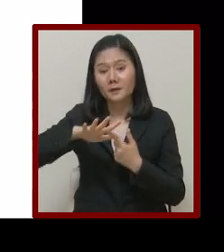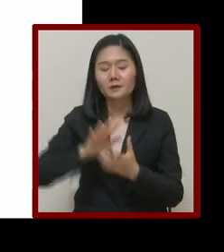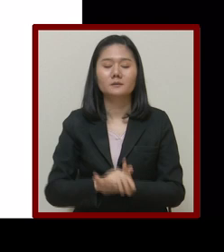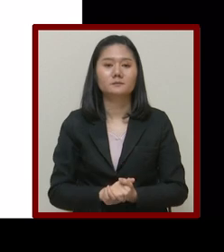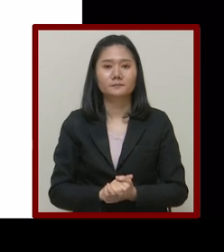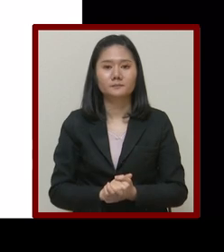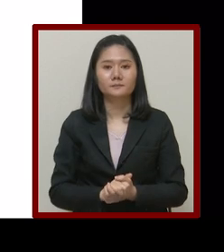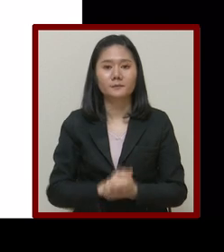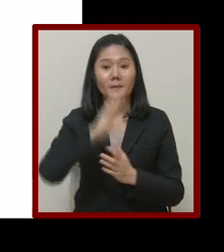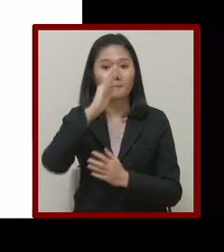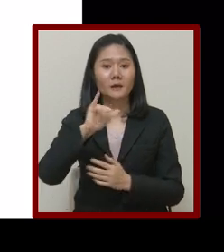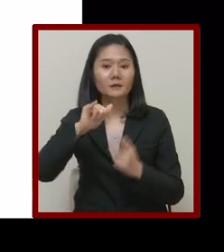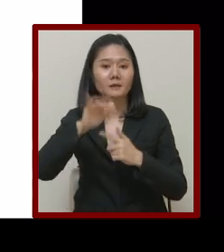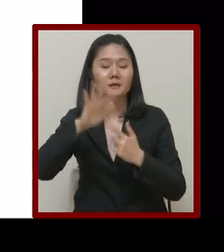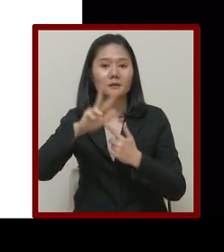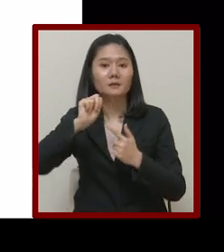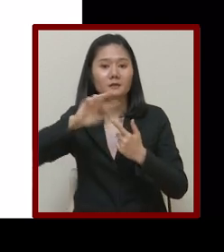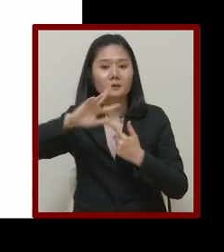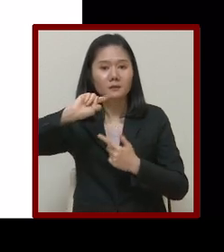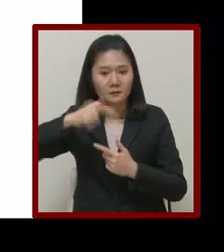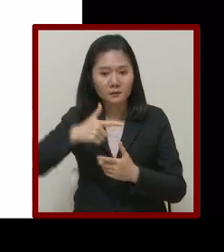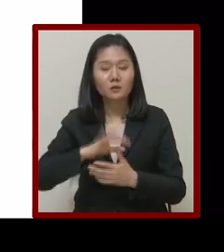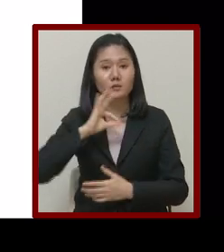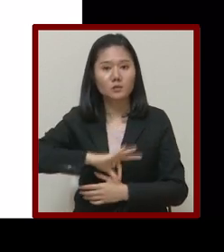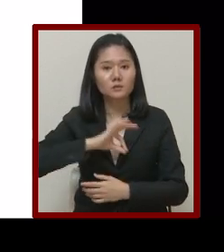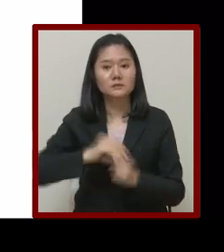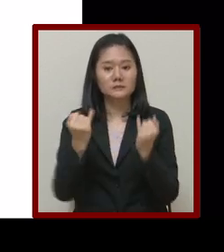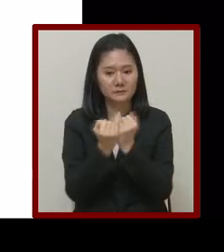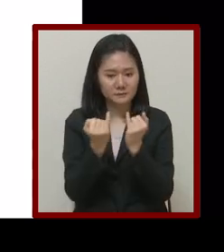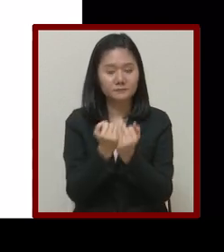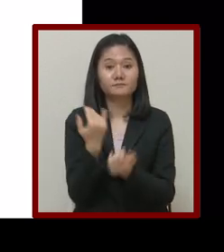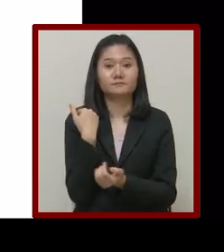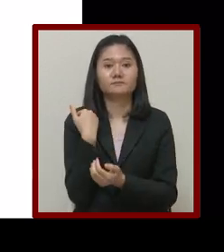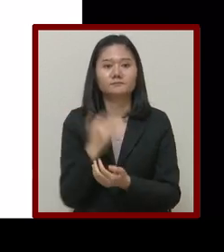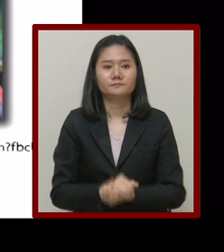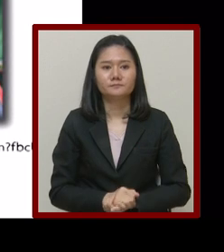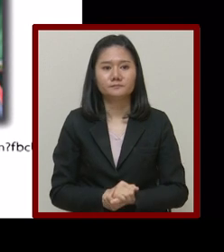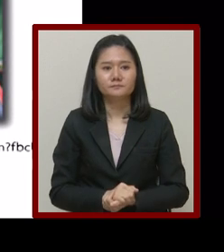แล้วก็ใบย่านางนี้เรารู้สึกว่าจะคุ้นชินมากใช่ไหมคะ